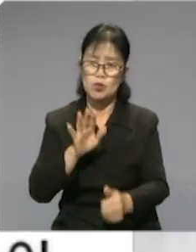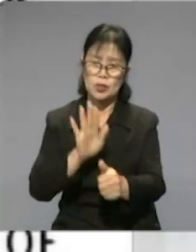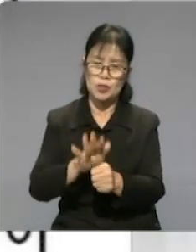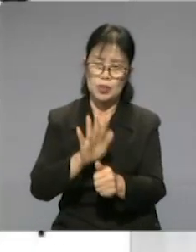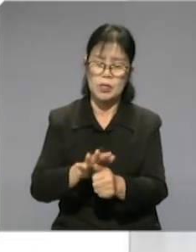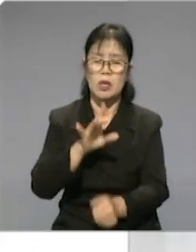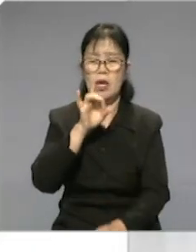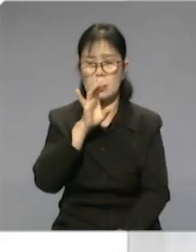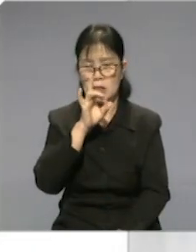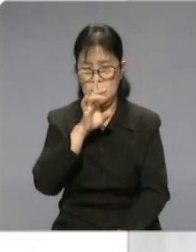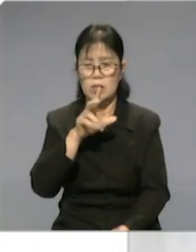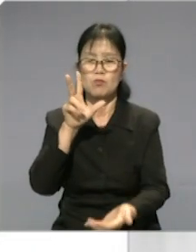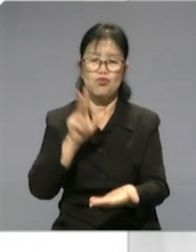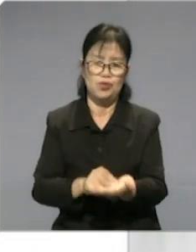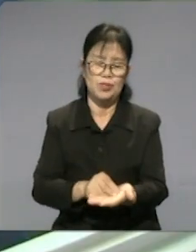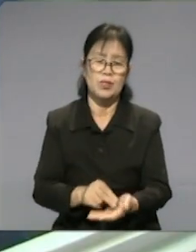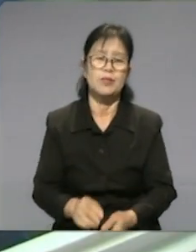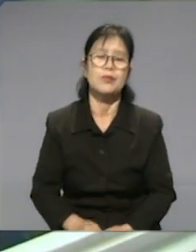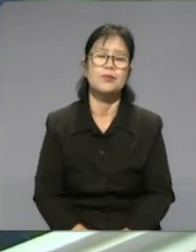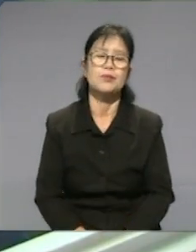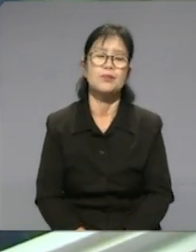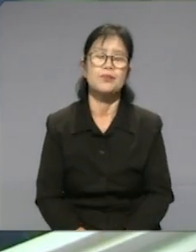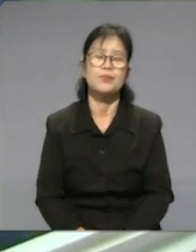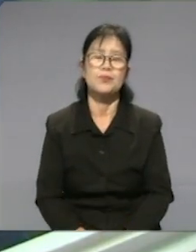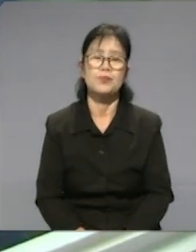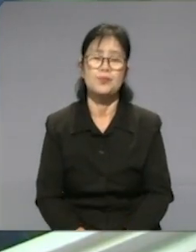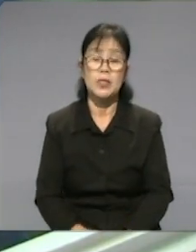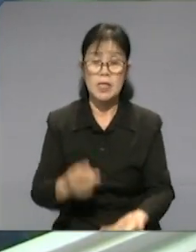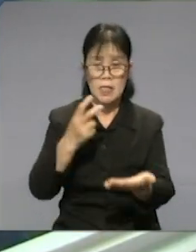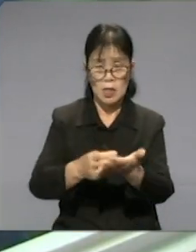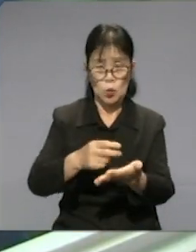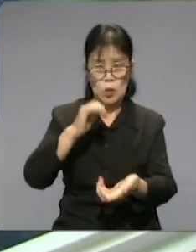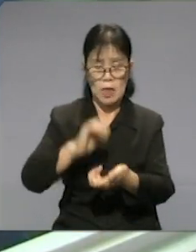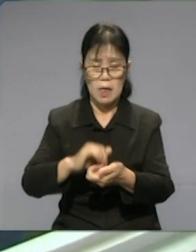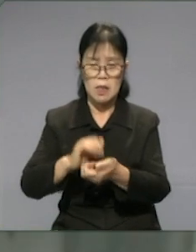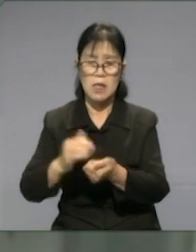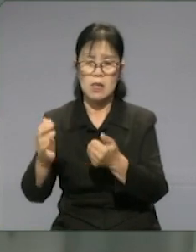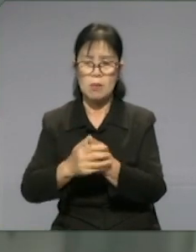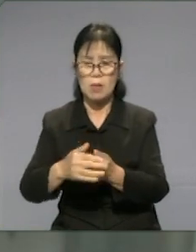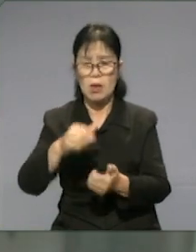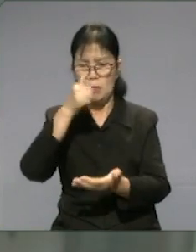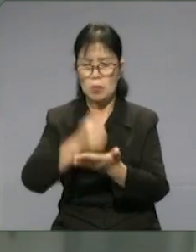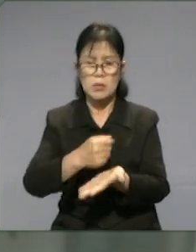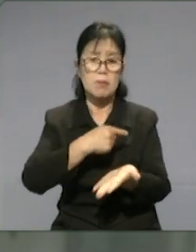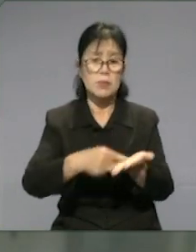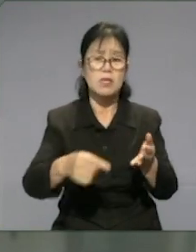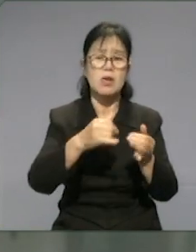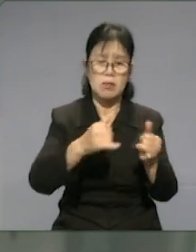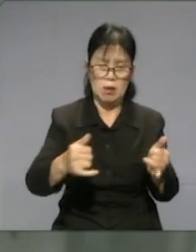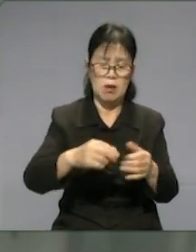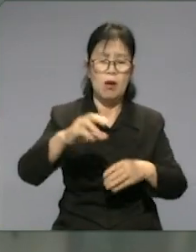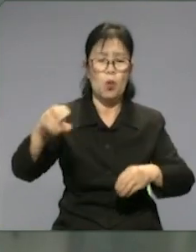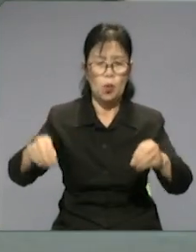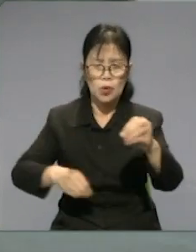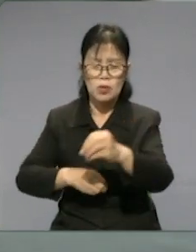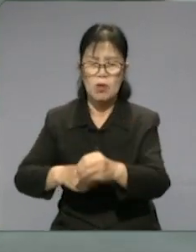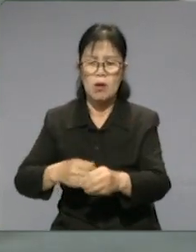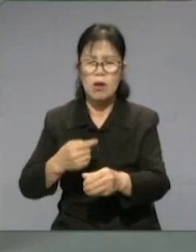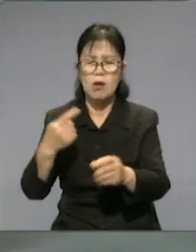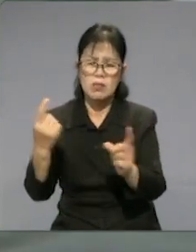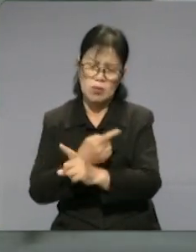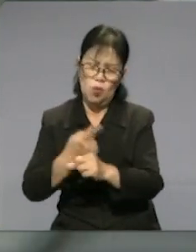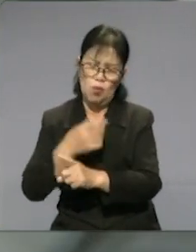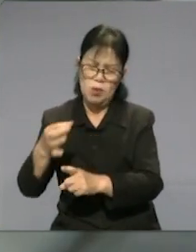안 된다는 문제가 있습니다. 제도의 한계로 범죄 피해자가 도리어 거액의